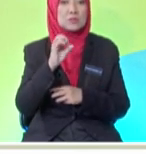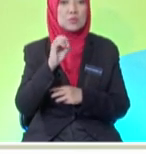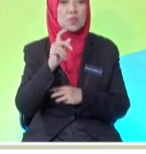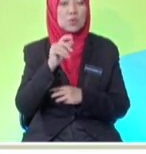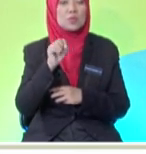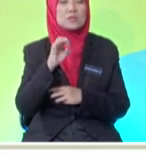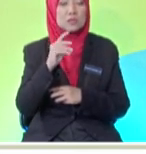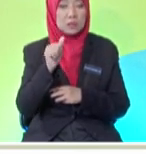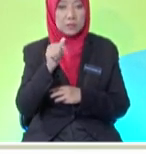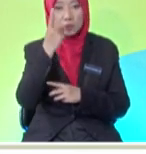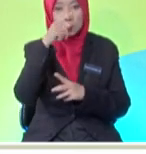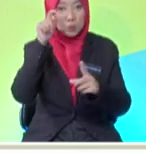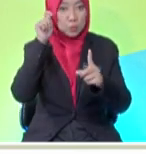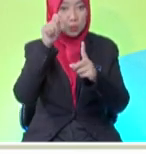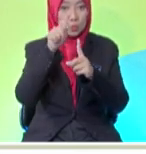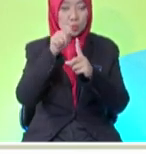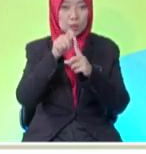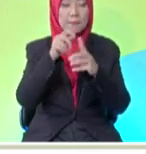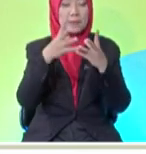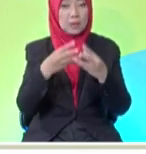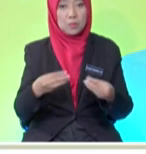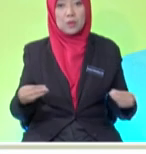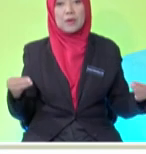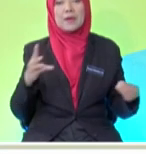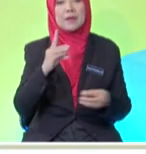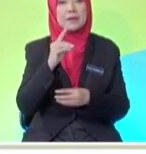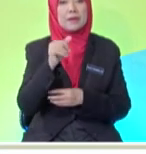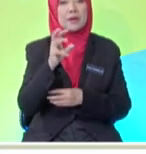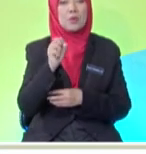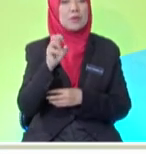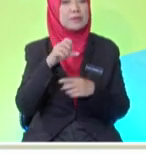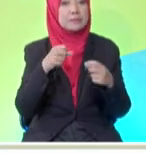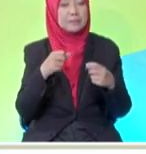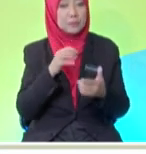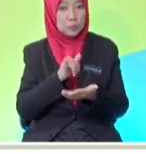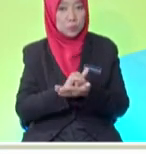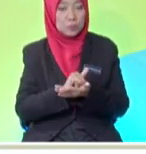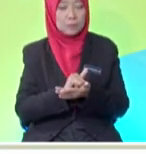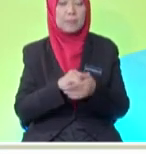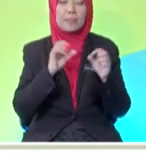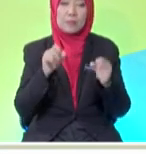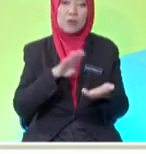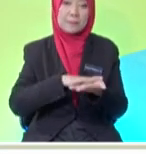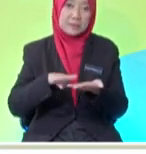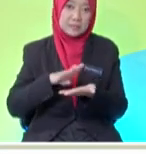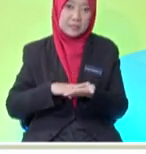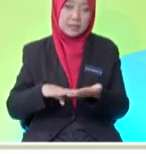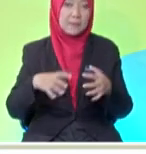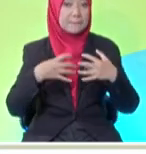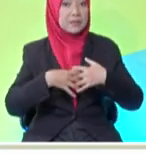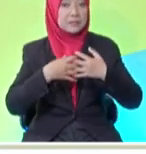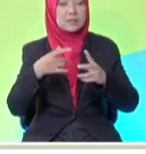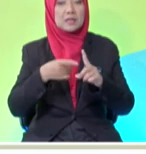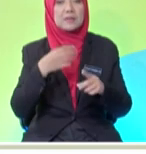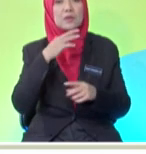bagi tujuan peleburan dawai elektrolit tersebut ke kaidah penyelenggaraan kita boleh Bersihkan mesin kepalanya pada